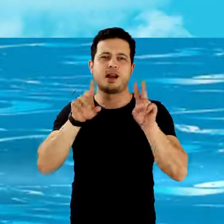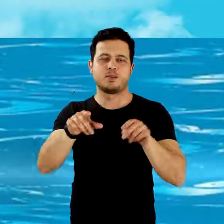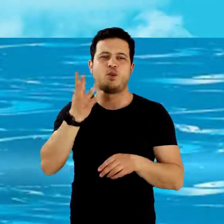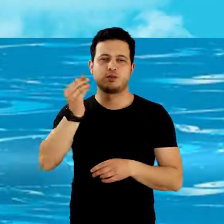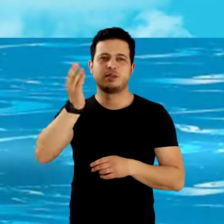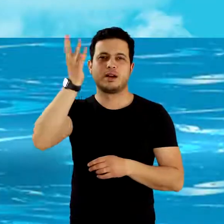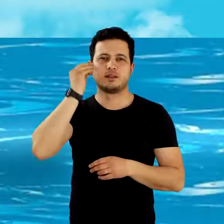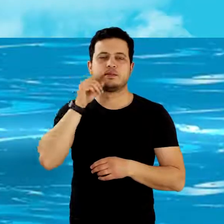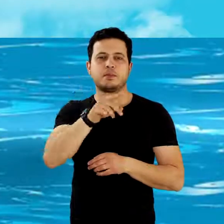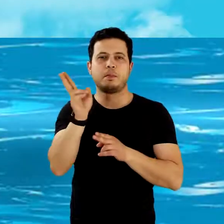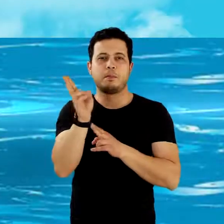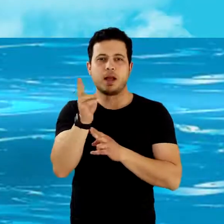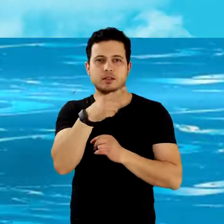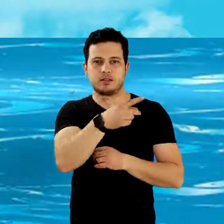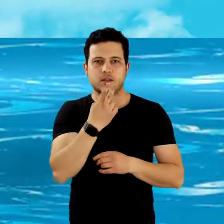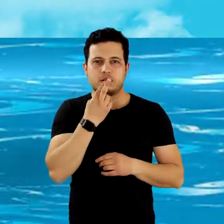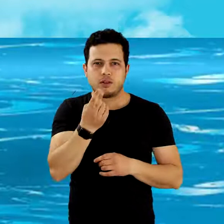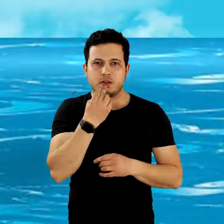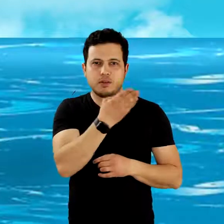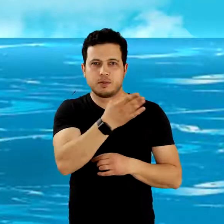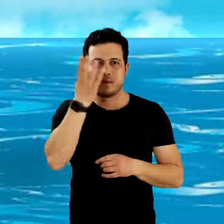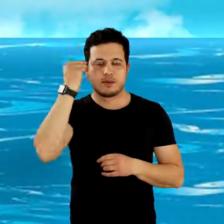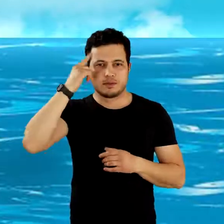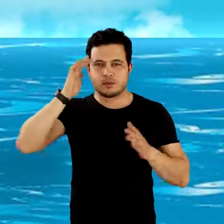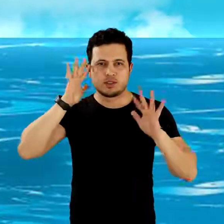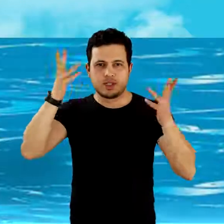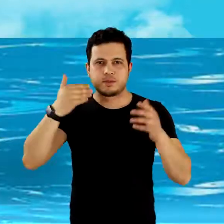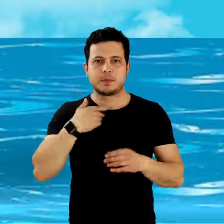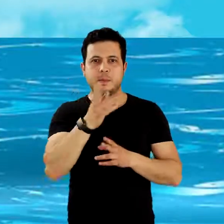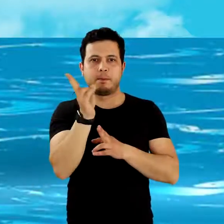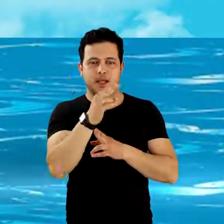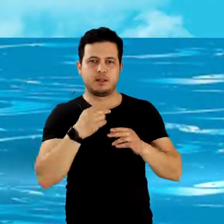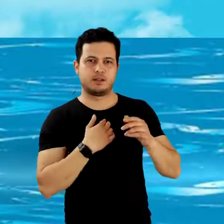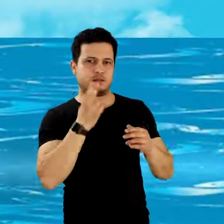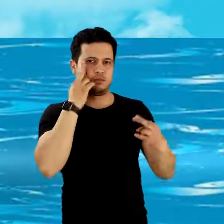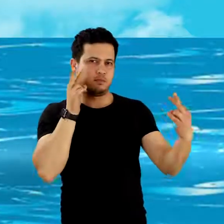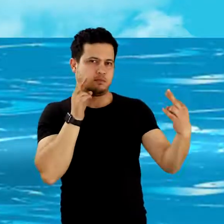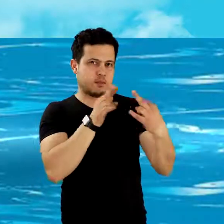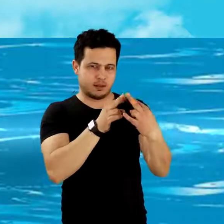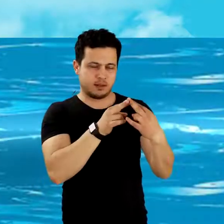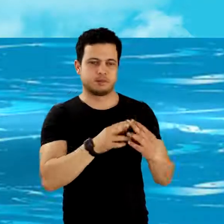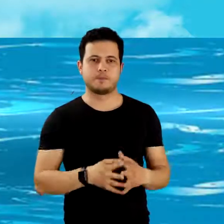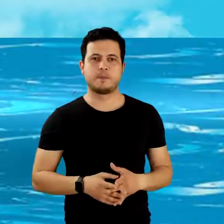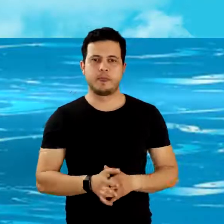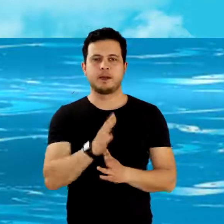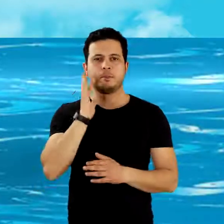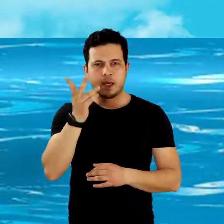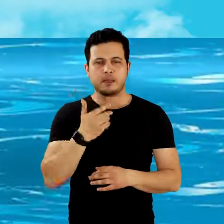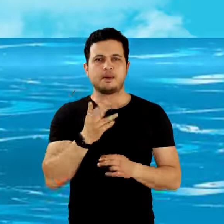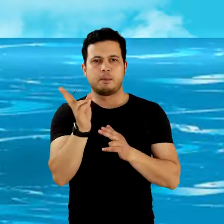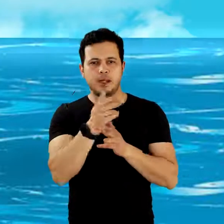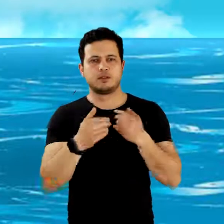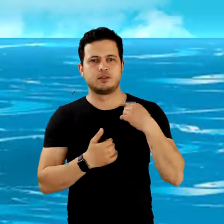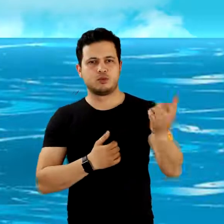konuşan balığın ta kendisiydi. İkisi birden balığa döndü. Peki sevgili balık,